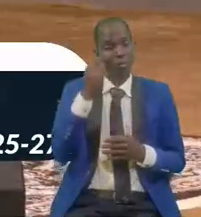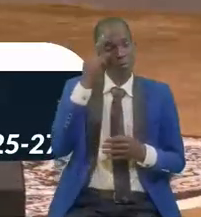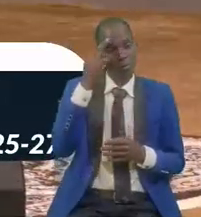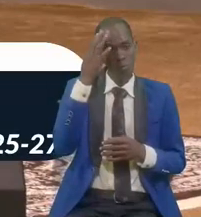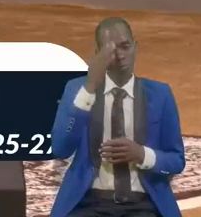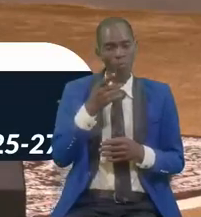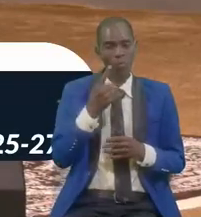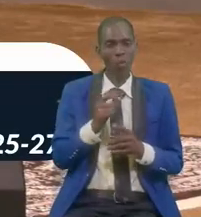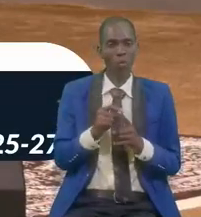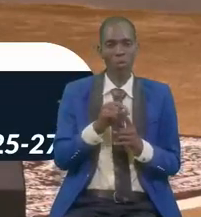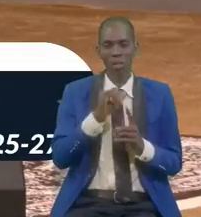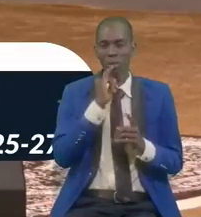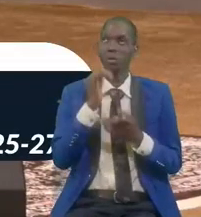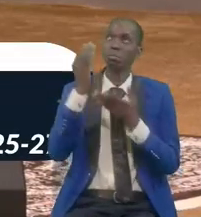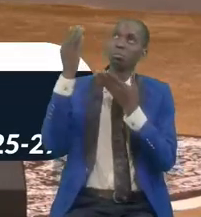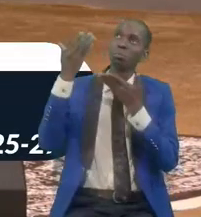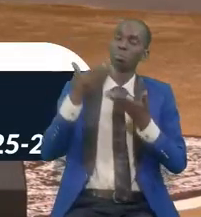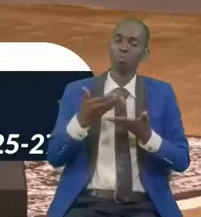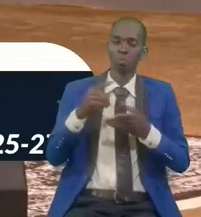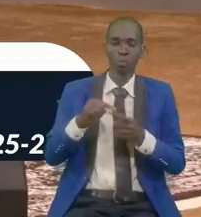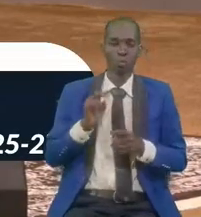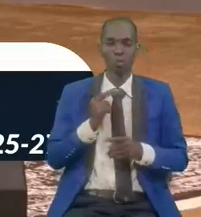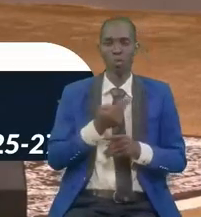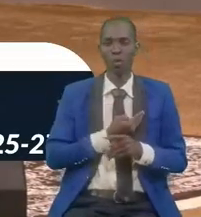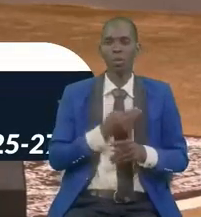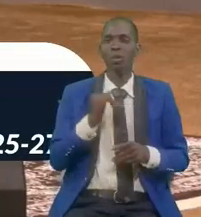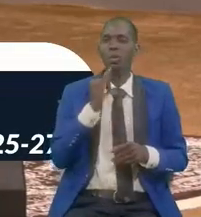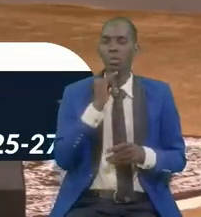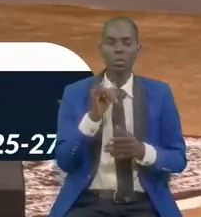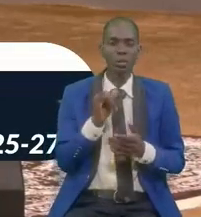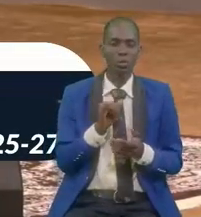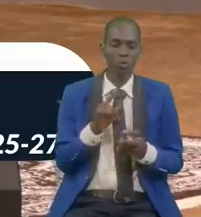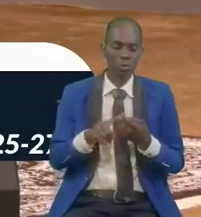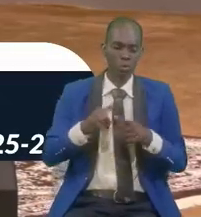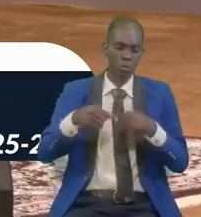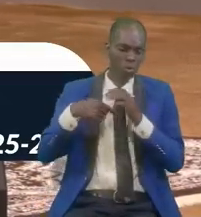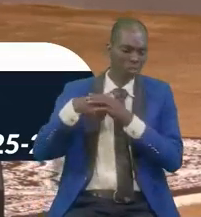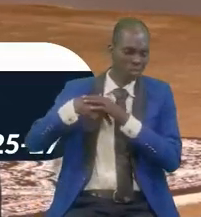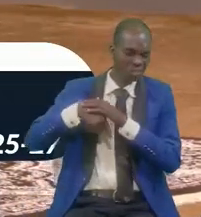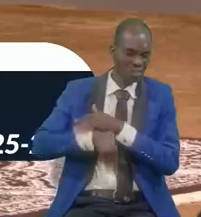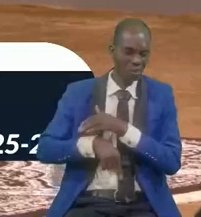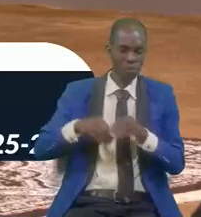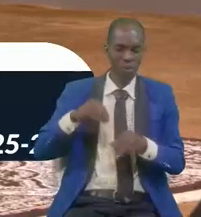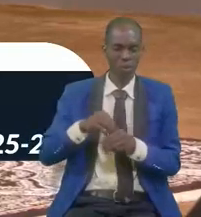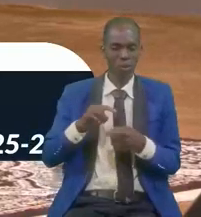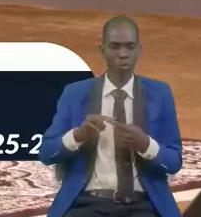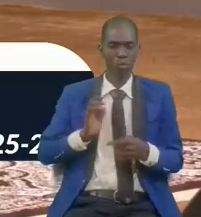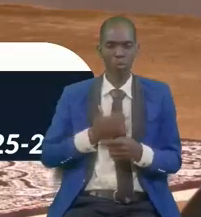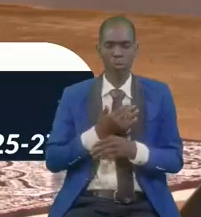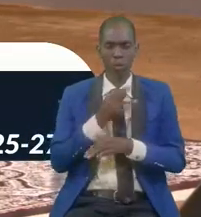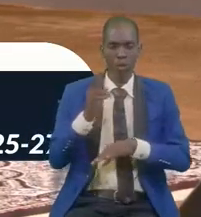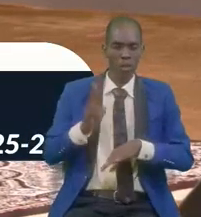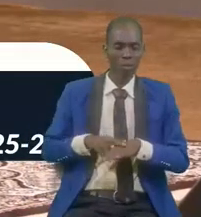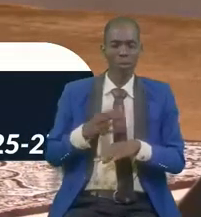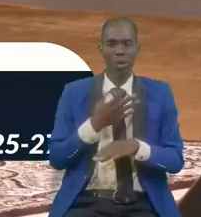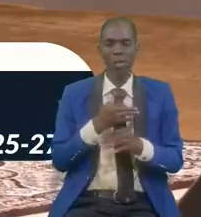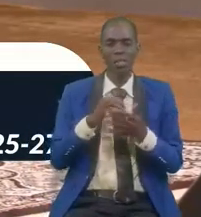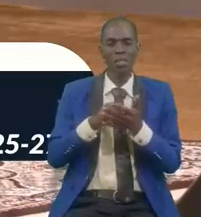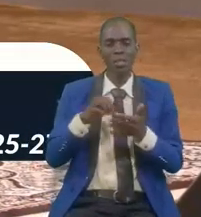pour laquelle la parole nous est donnée, c'est d'aller en profondeur de notre vie